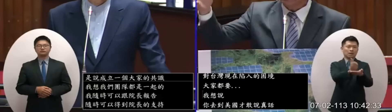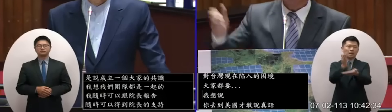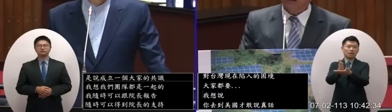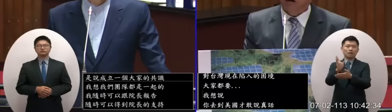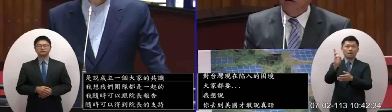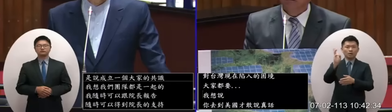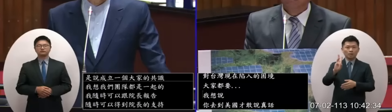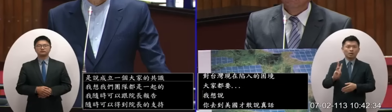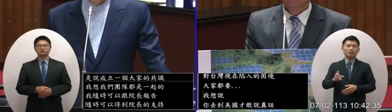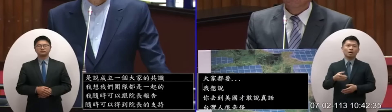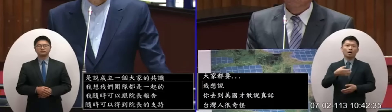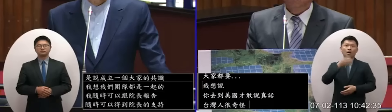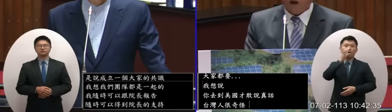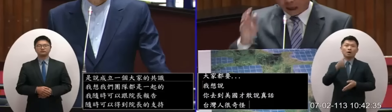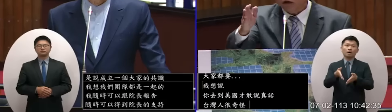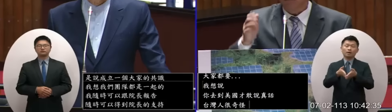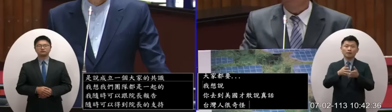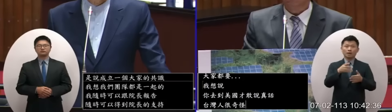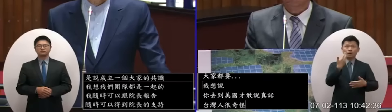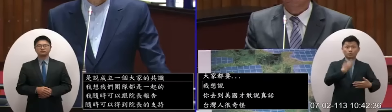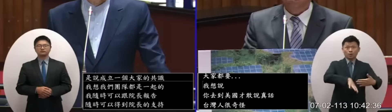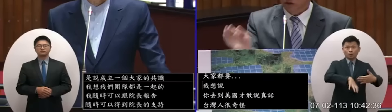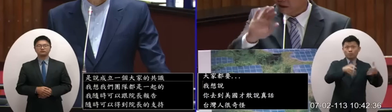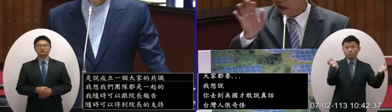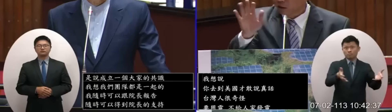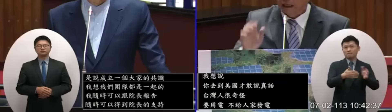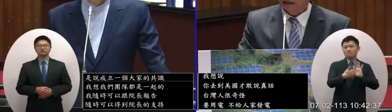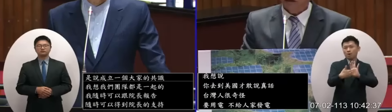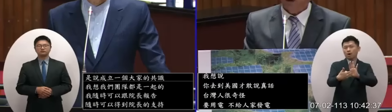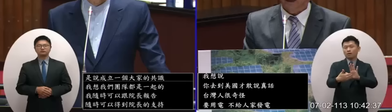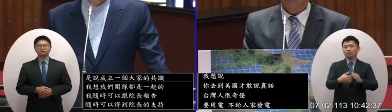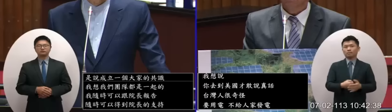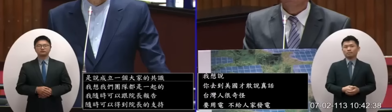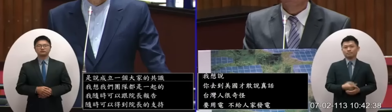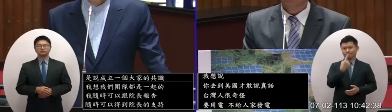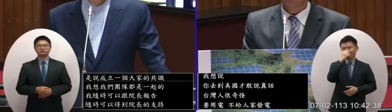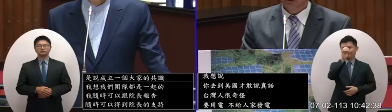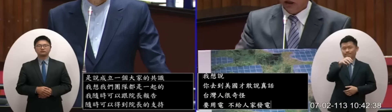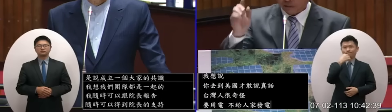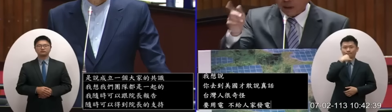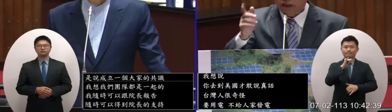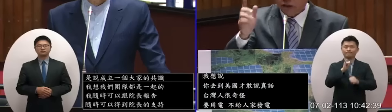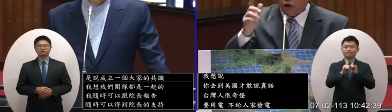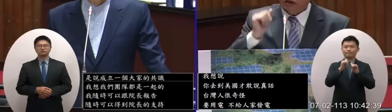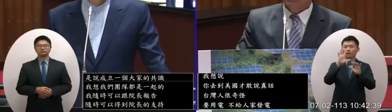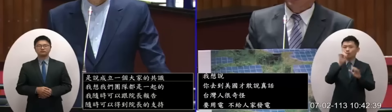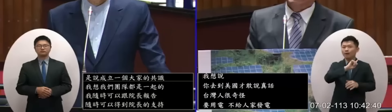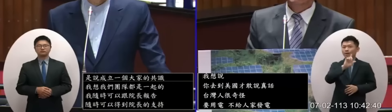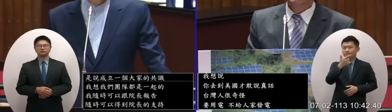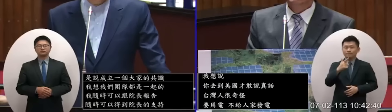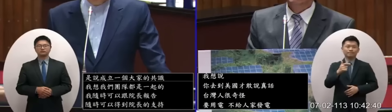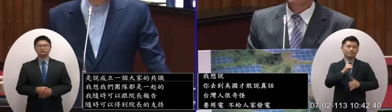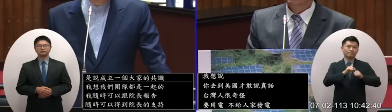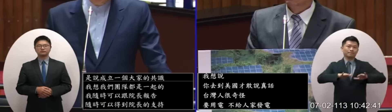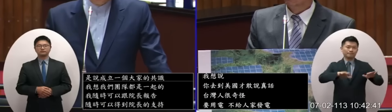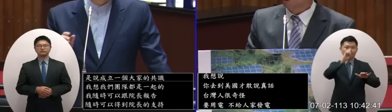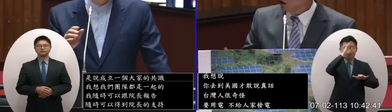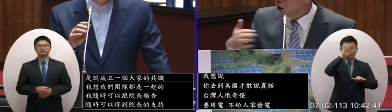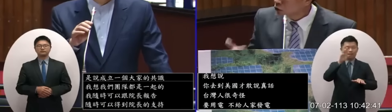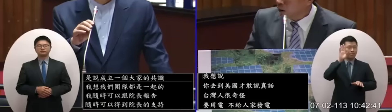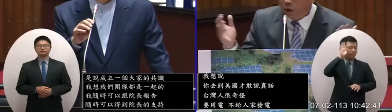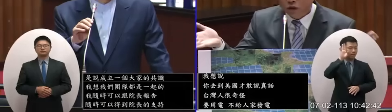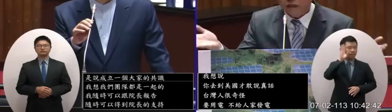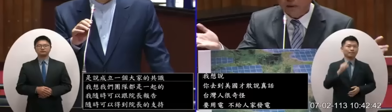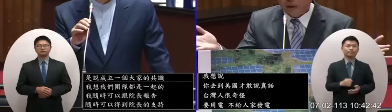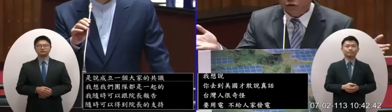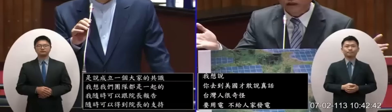要用起水库。我跟你讲，不是台湾人奇怪，是民进党奇怪。我